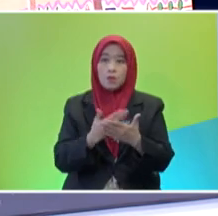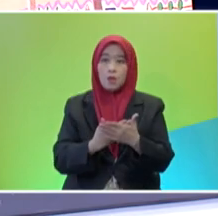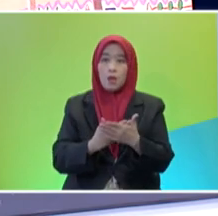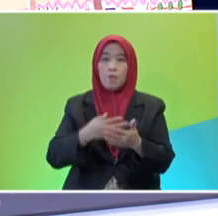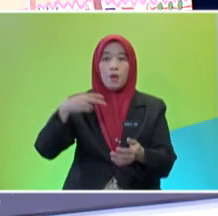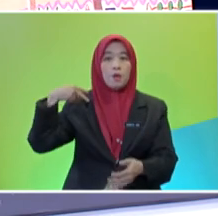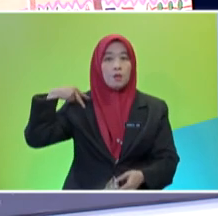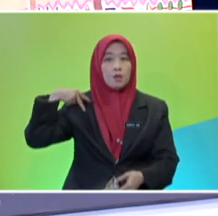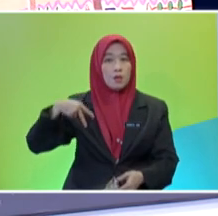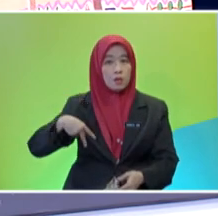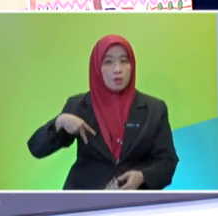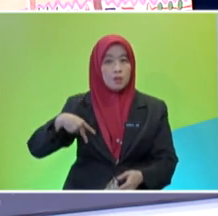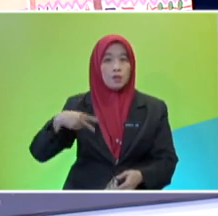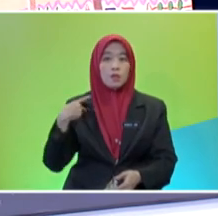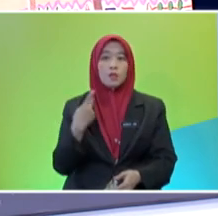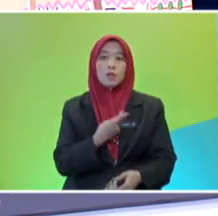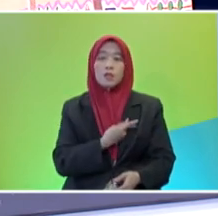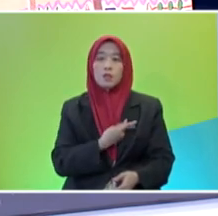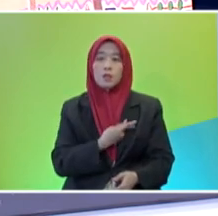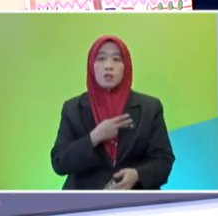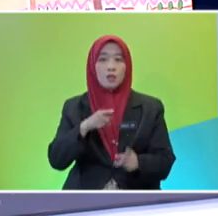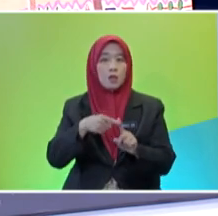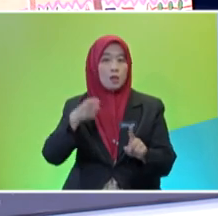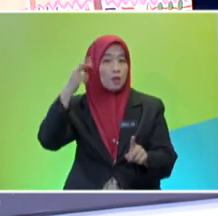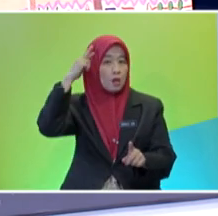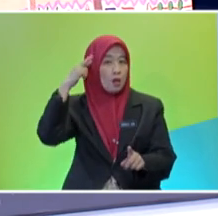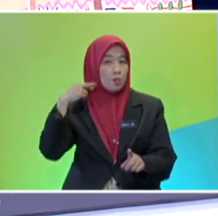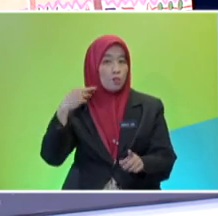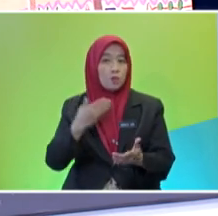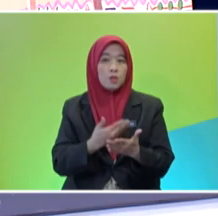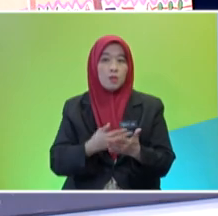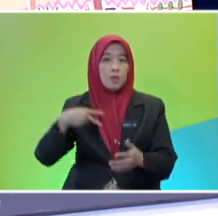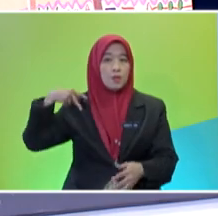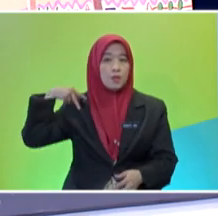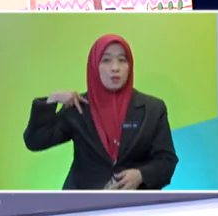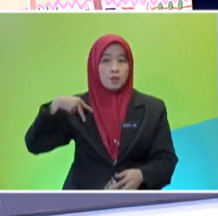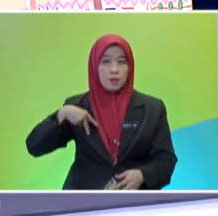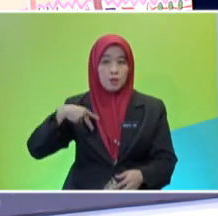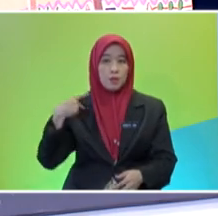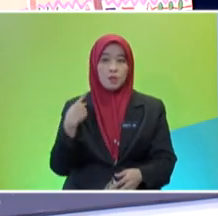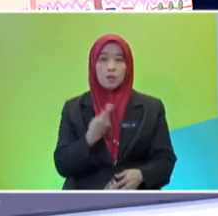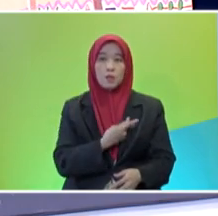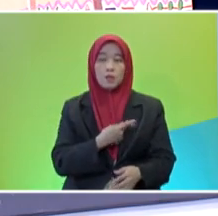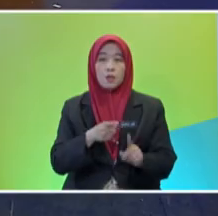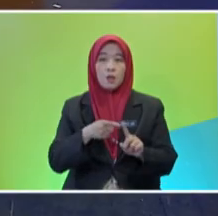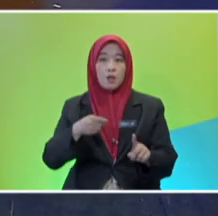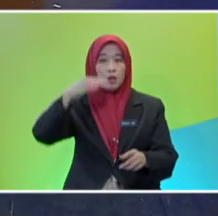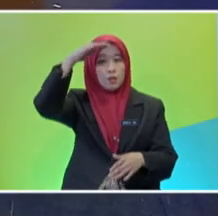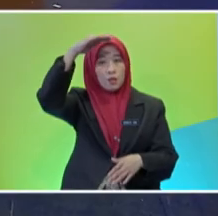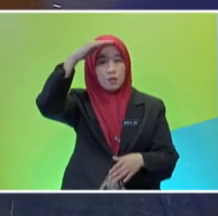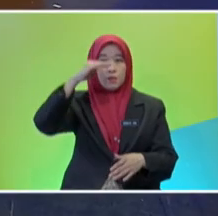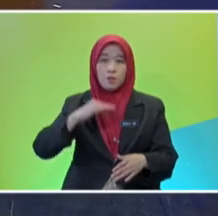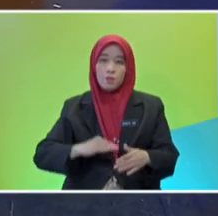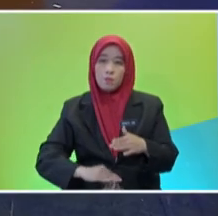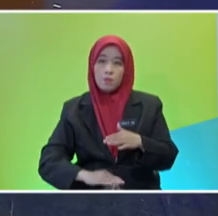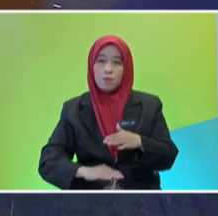sampailah ke hujung kaki kita, pada rambut kita sampailah ke hujung kaki kita. Dari atas sampai bawah lah. Dari atas